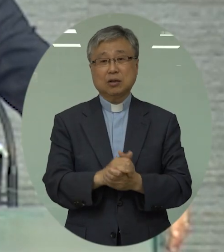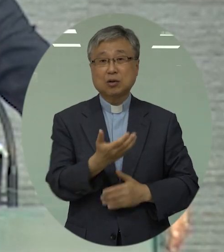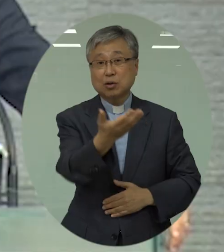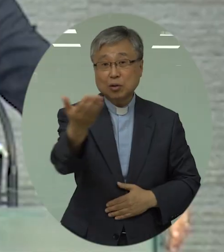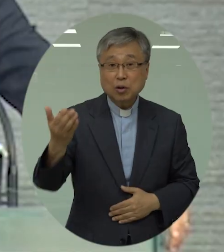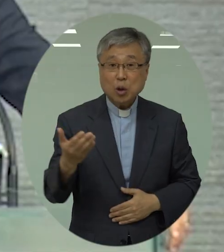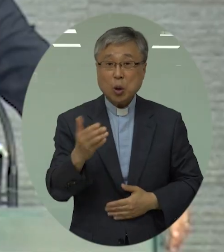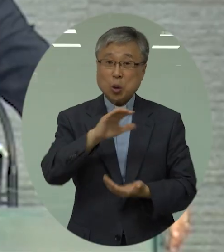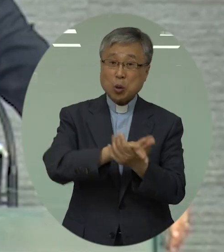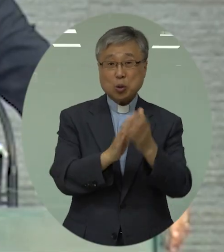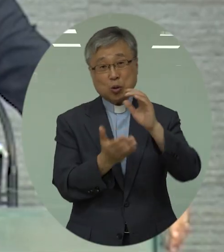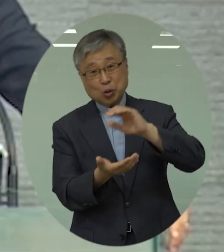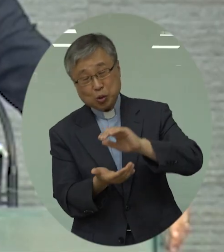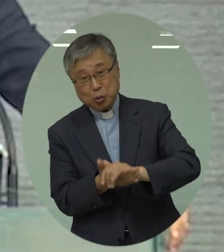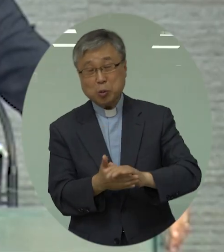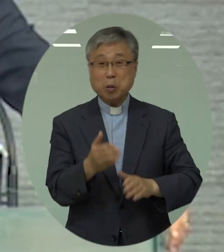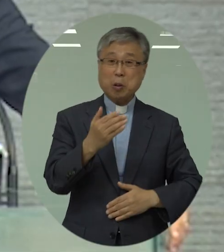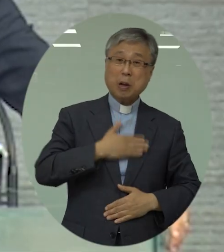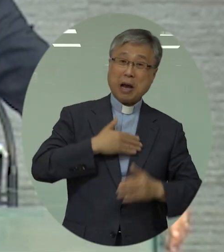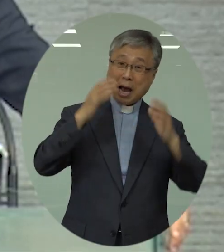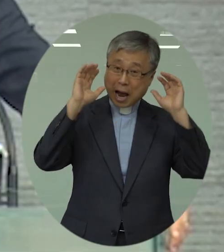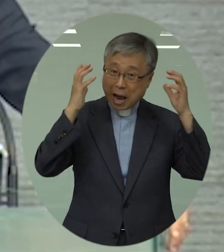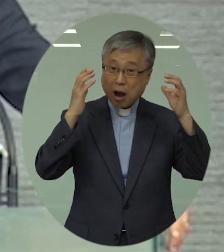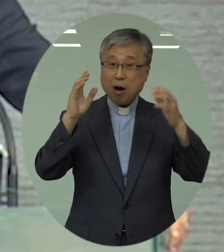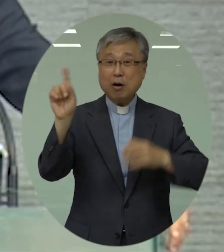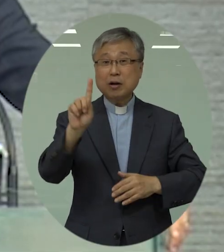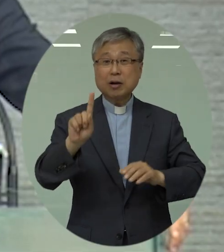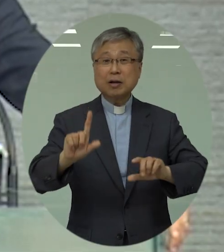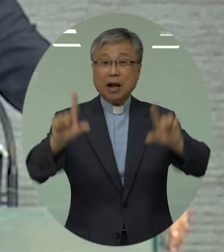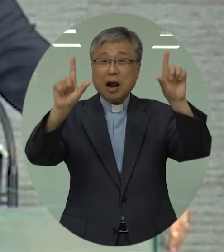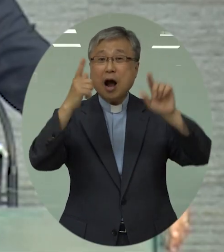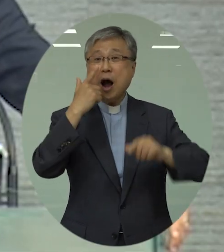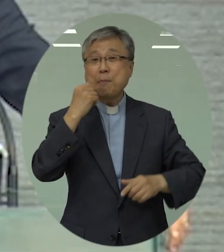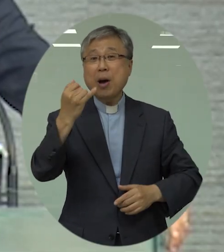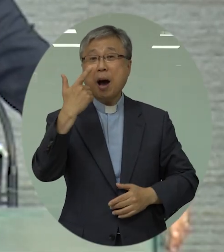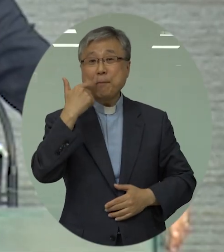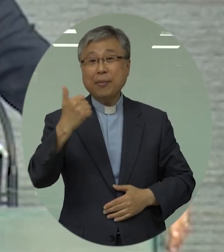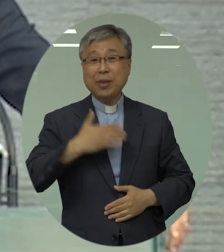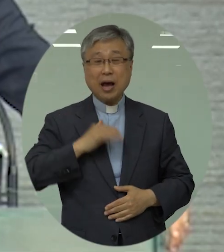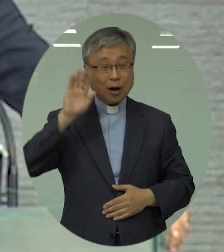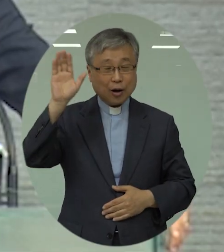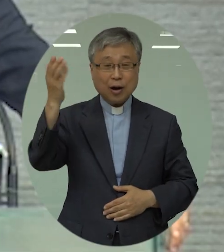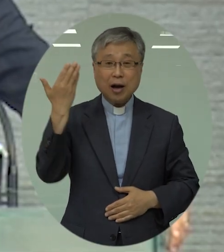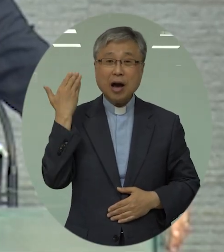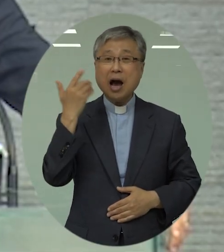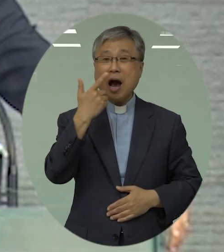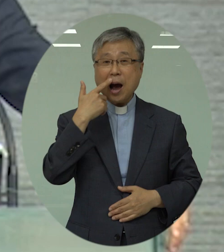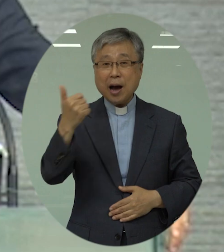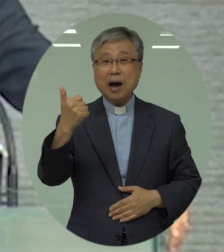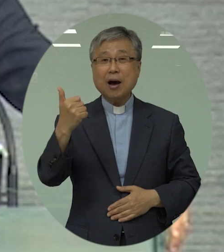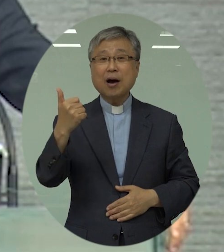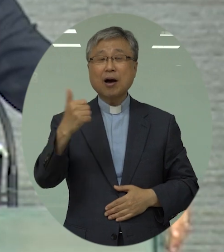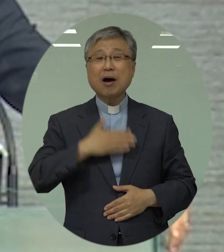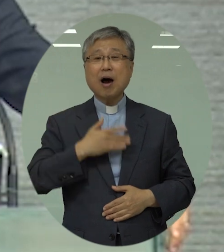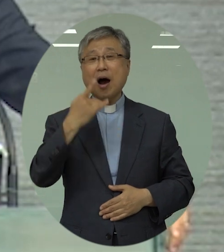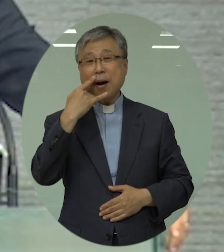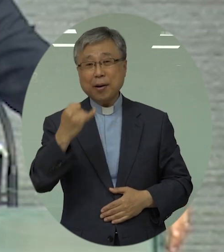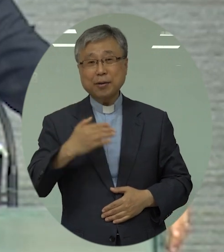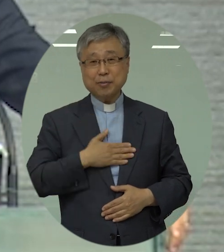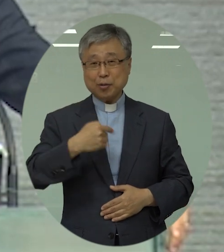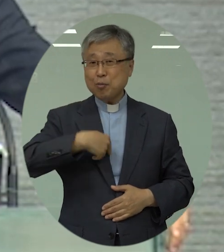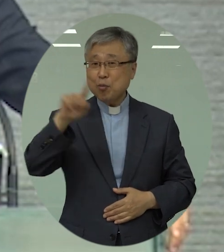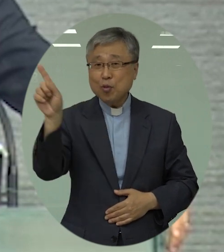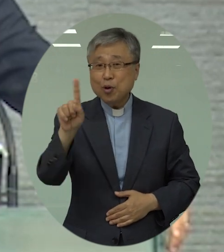여러분 그 유치원 다니는 유치한 아이가 어느 날 와서 아빠 엄마에게 아빠 엄마 내가 최근에 아빠가 아버지가 어머니가